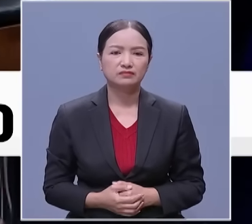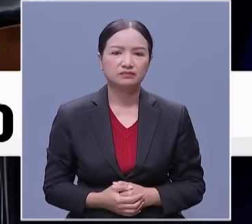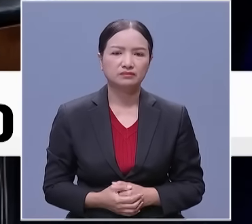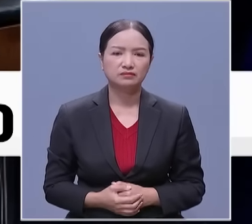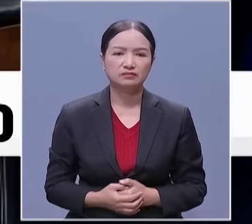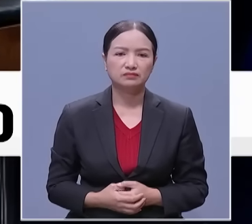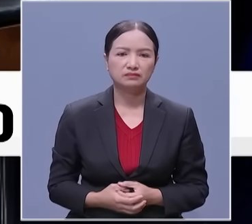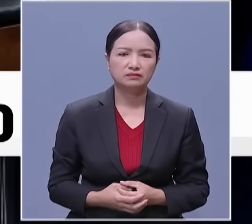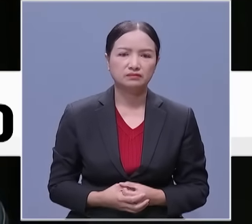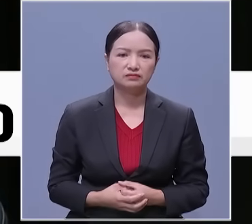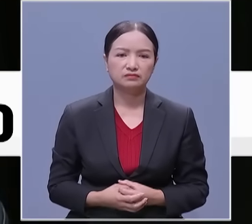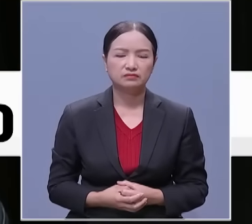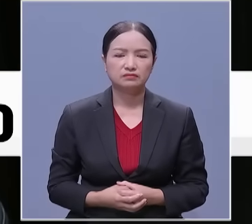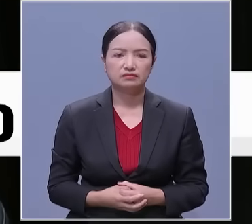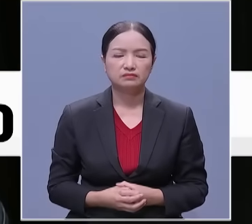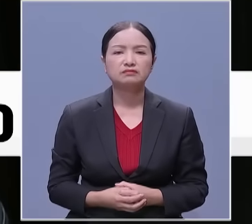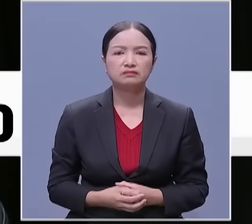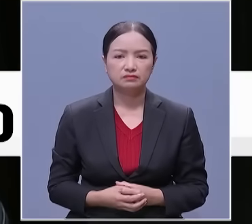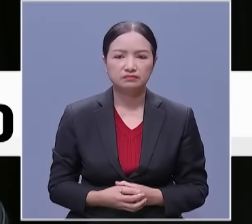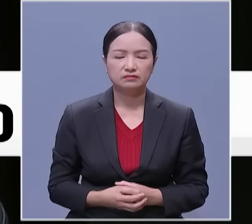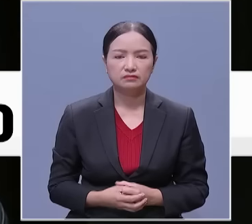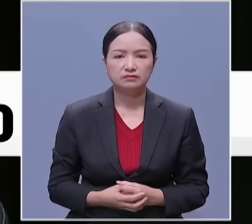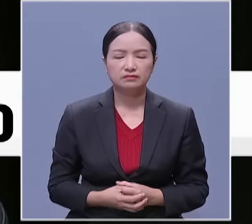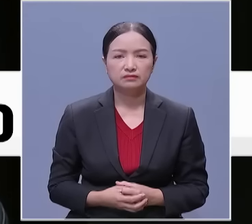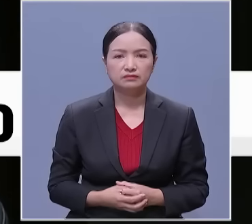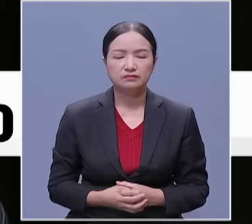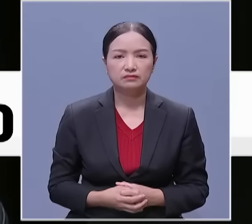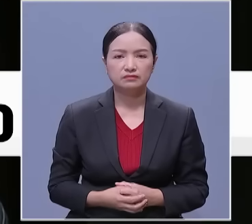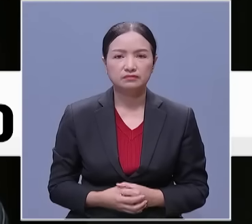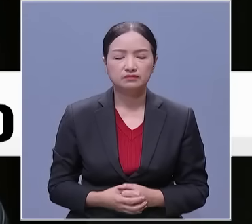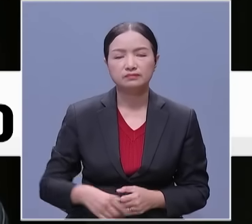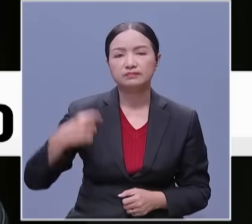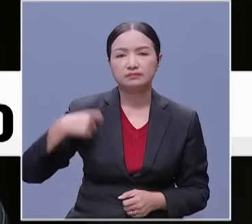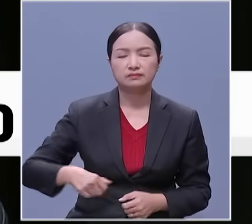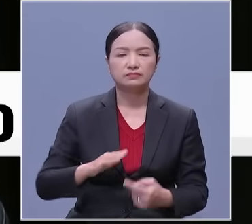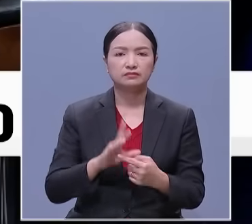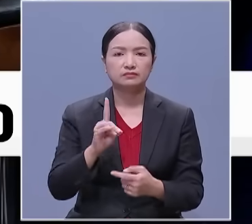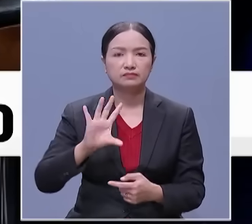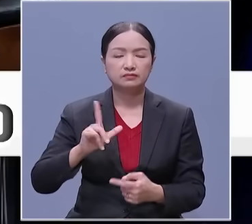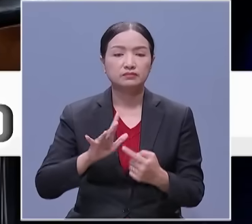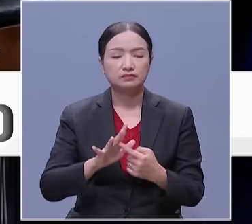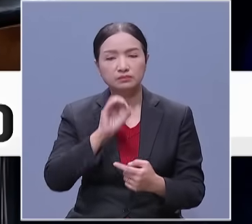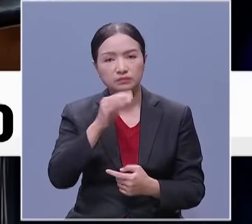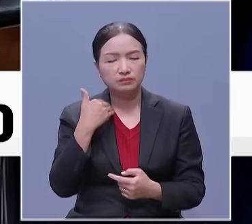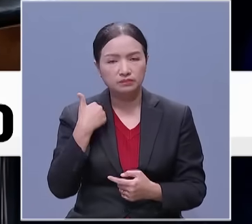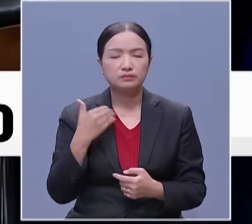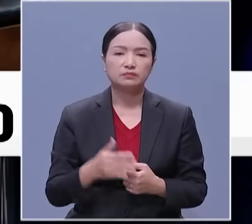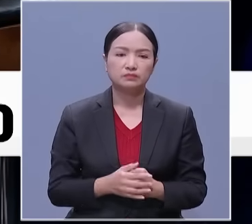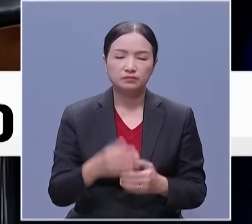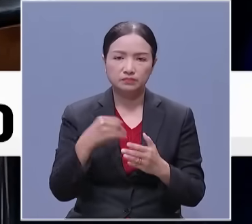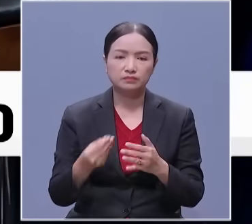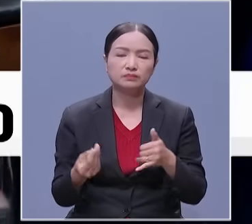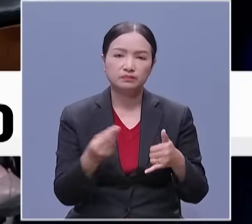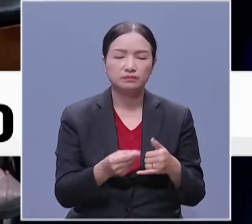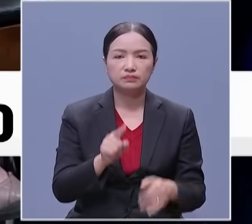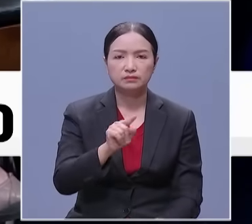หมายนะคะทนายเดชาบอกหนังคนละม้วนเลย ค ือทนายเดชาบอกอย่างนี้ว่าการจะแจ้งข้อหา